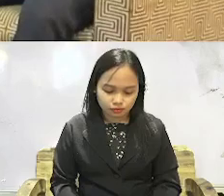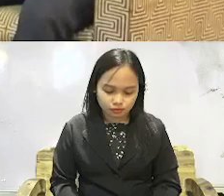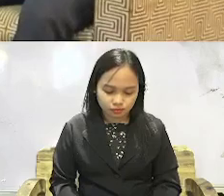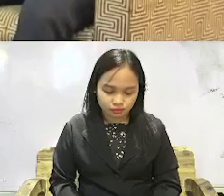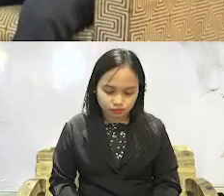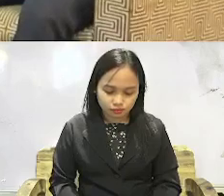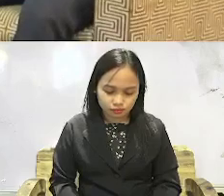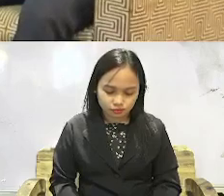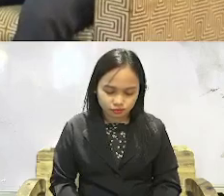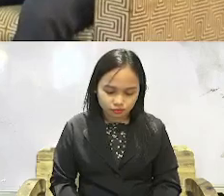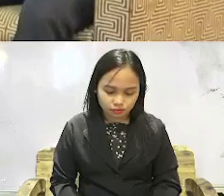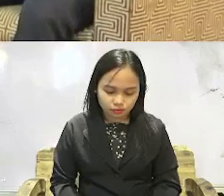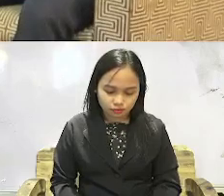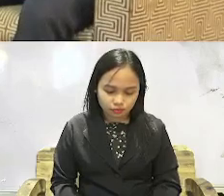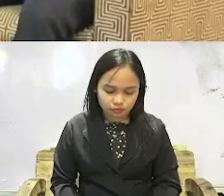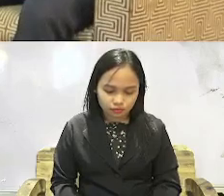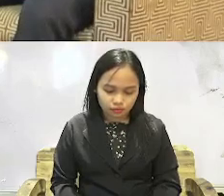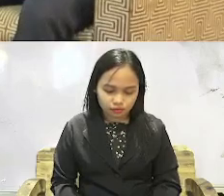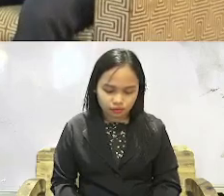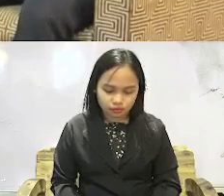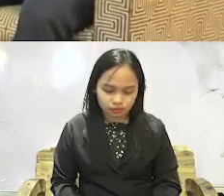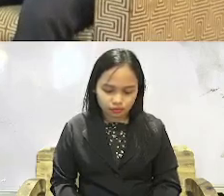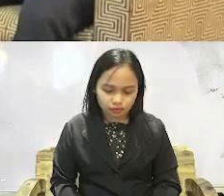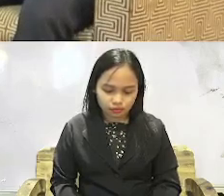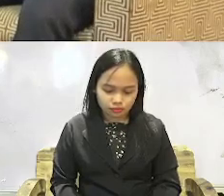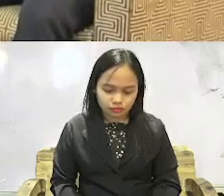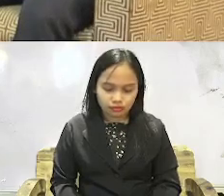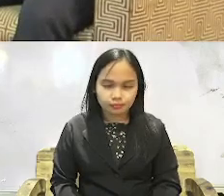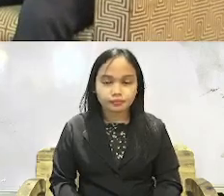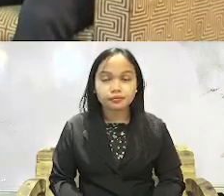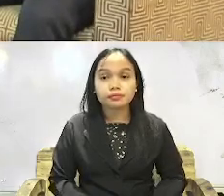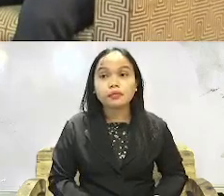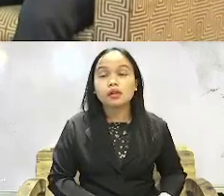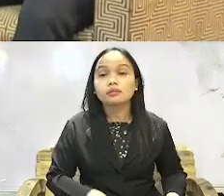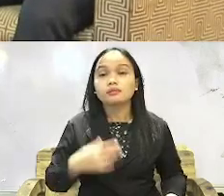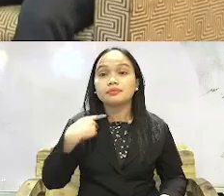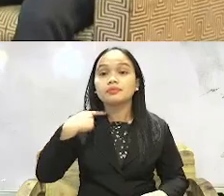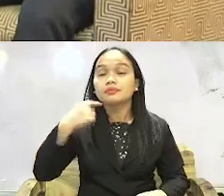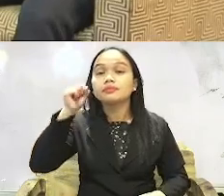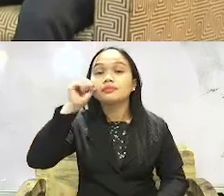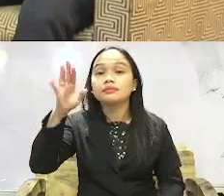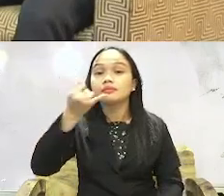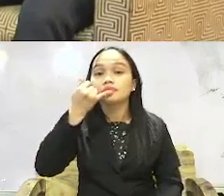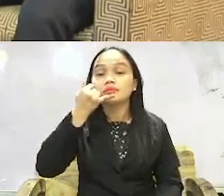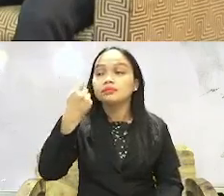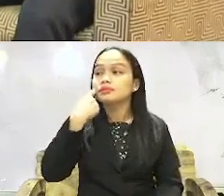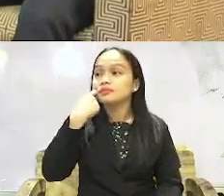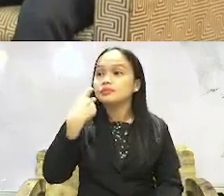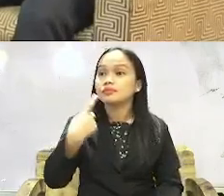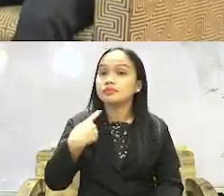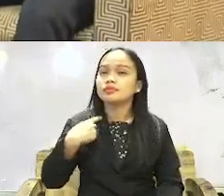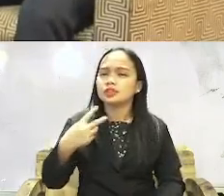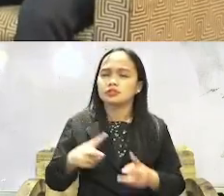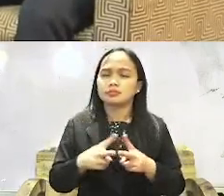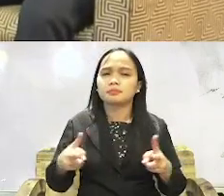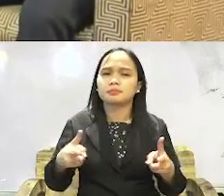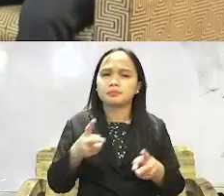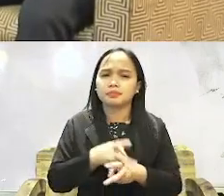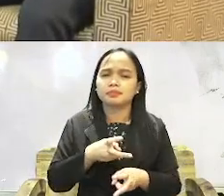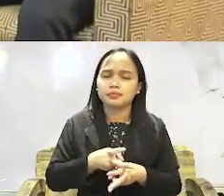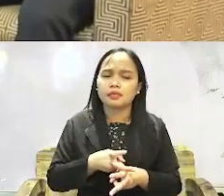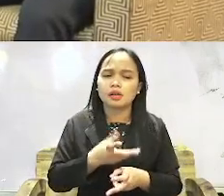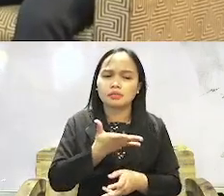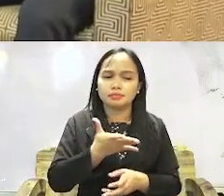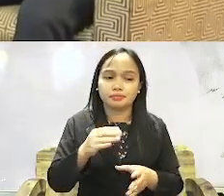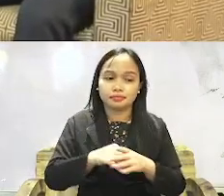you are listening carefully, may nabanggit Sir Joe kanina na pinakamahirap sa isang sitwasyon ng biktima,